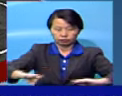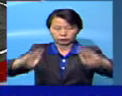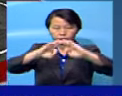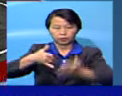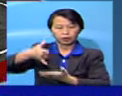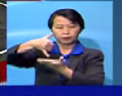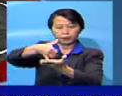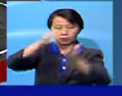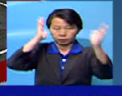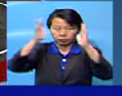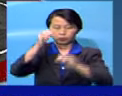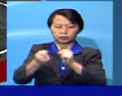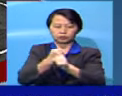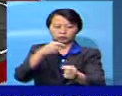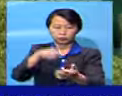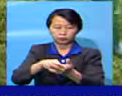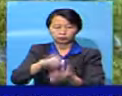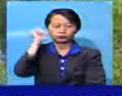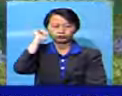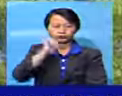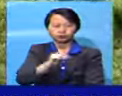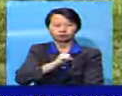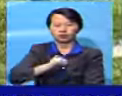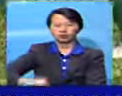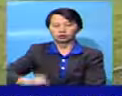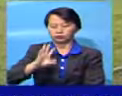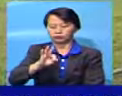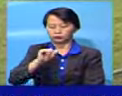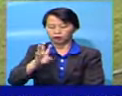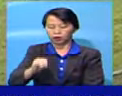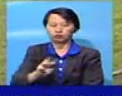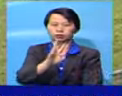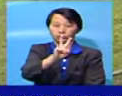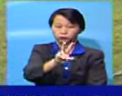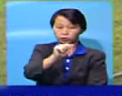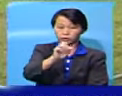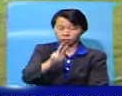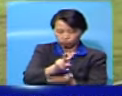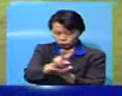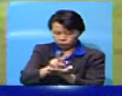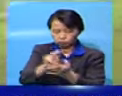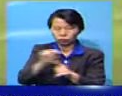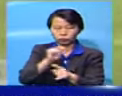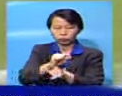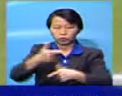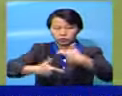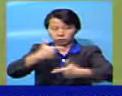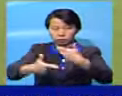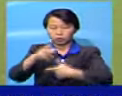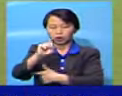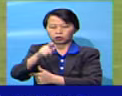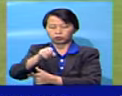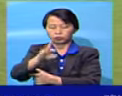Malaysia tahun ini menurut setiusaha Agung fam Datuk hamiddin Mohamad Amin var akan diguna pakai pada aksi Liga Super